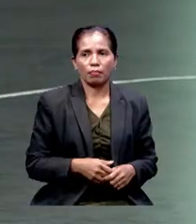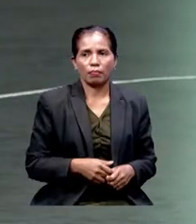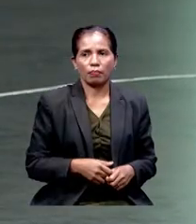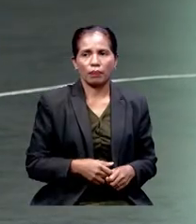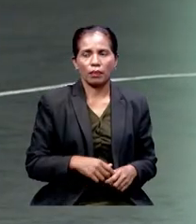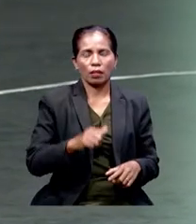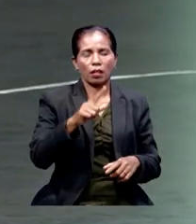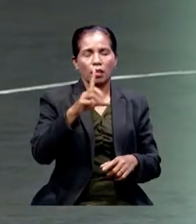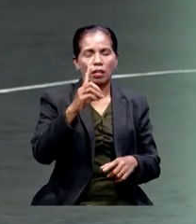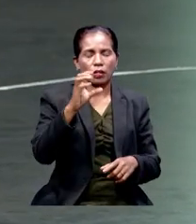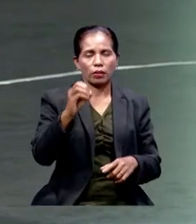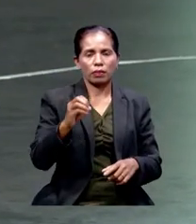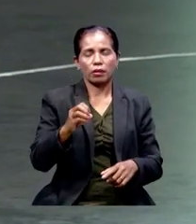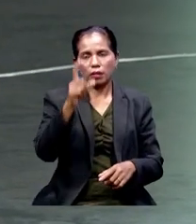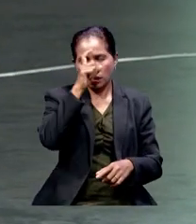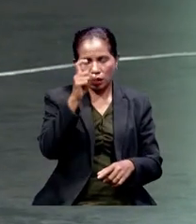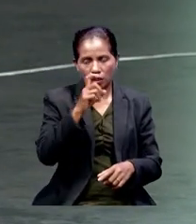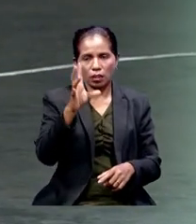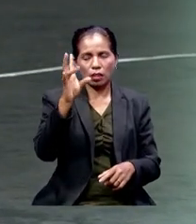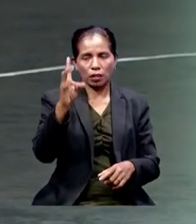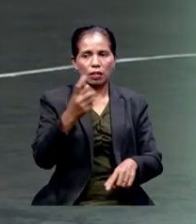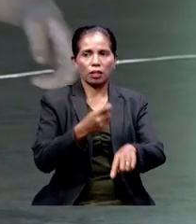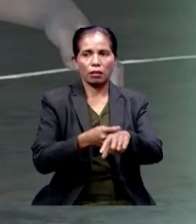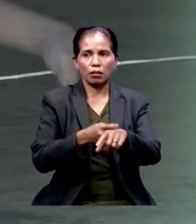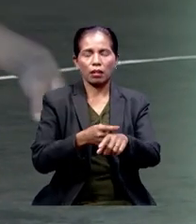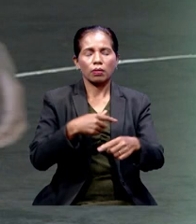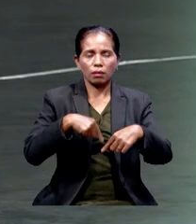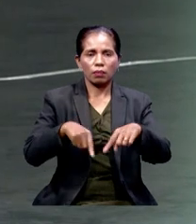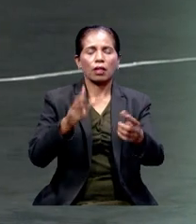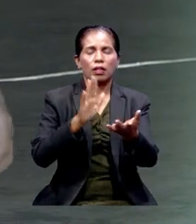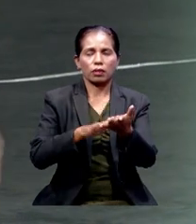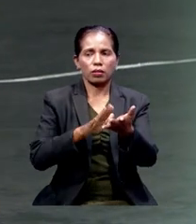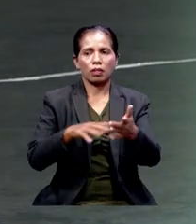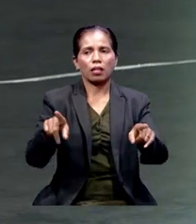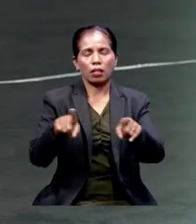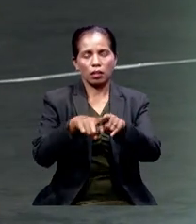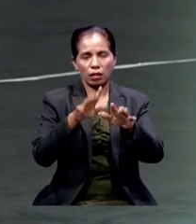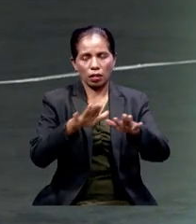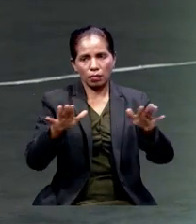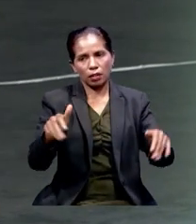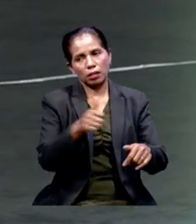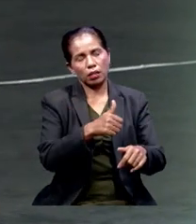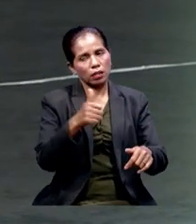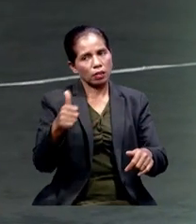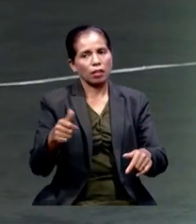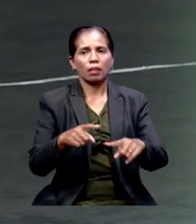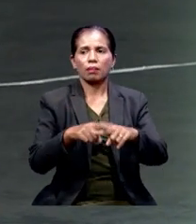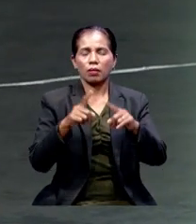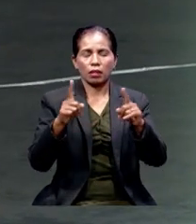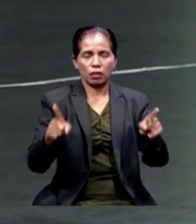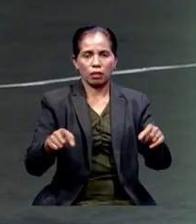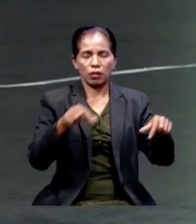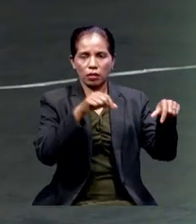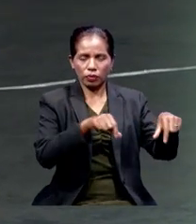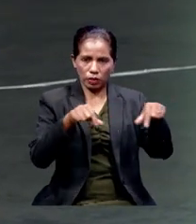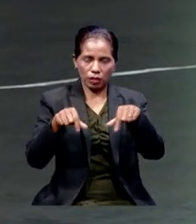Aldo hal ona tine hitu to ona tempu atu tamu ba skola ane sa mos la barik sira seluk. Mai be ho kondisaun